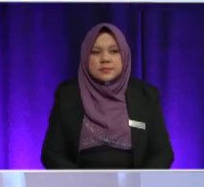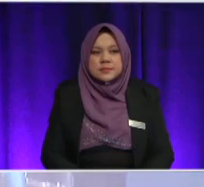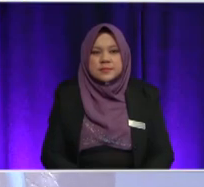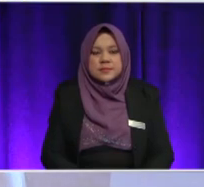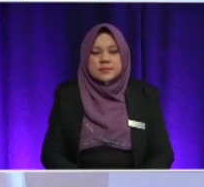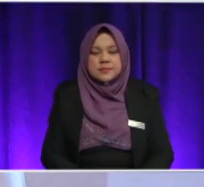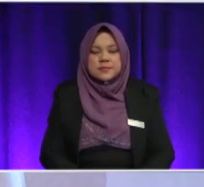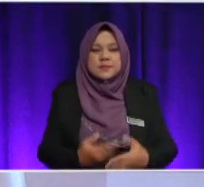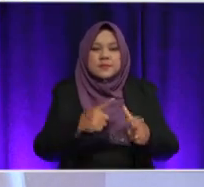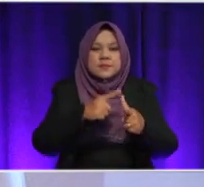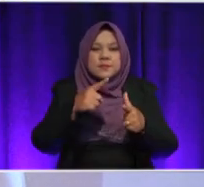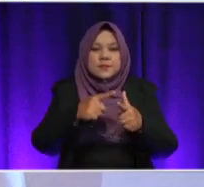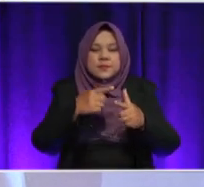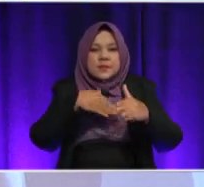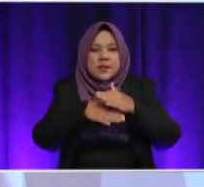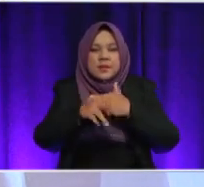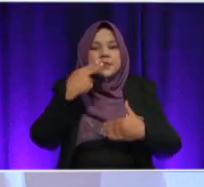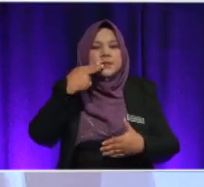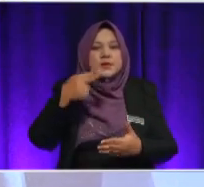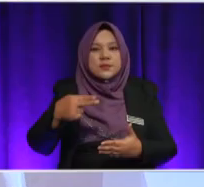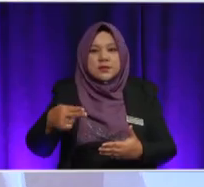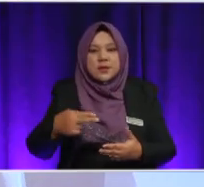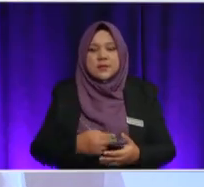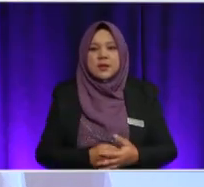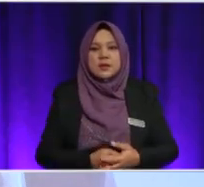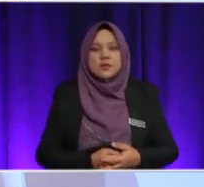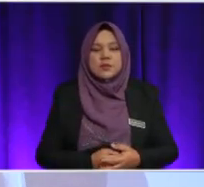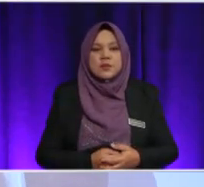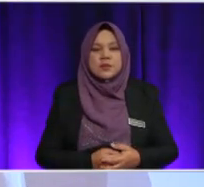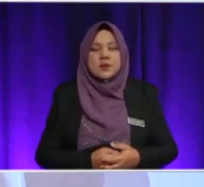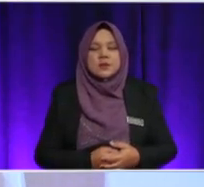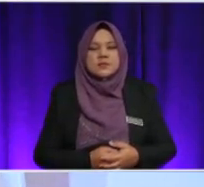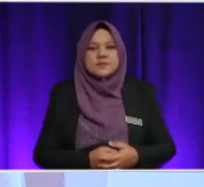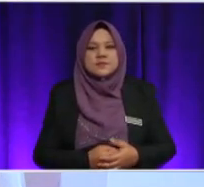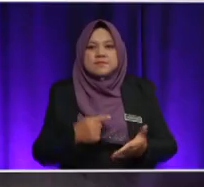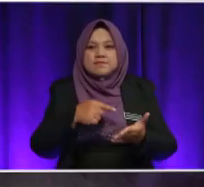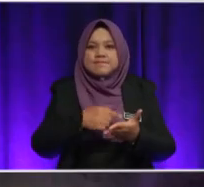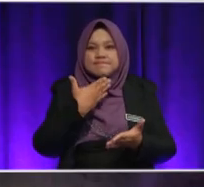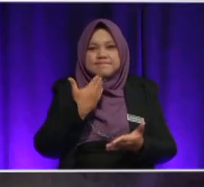kemudian tidak boleh masuk ke madu ini yang